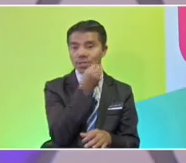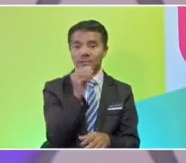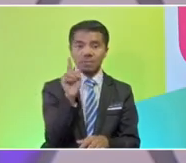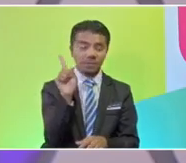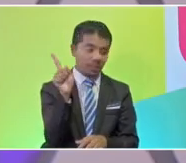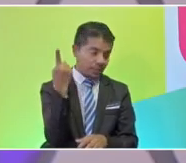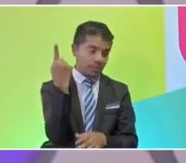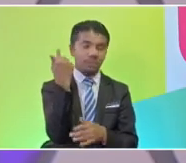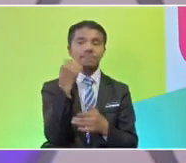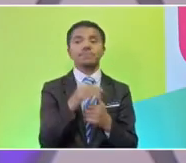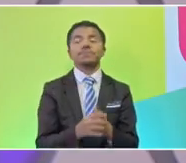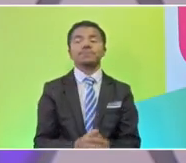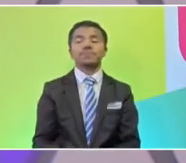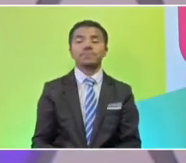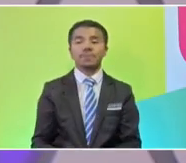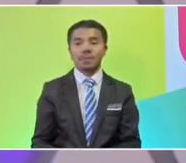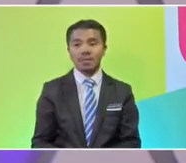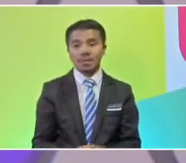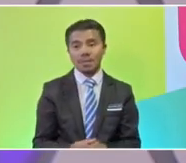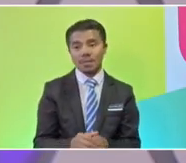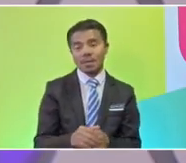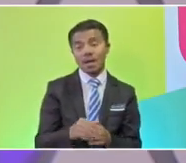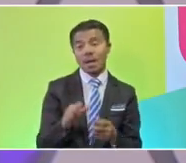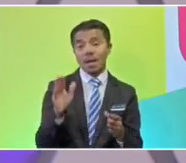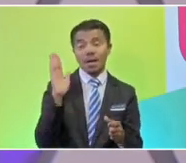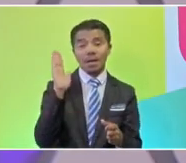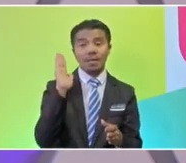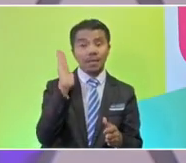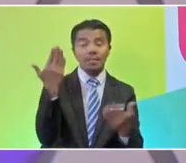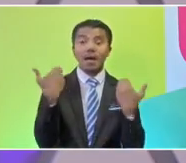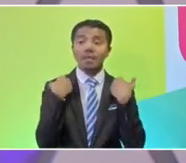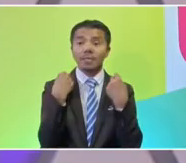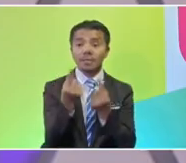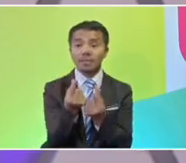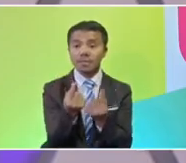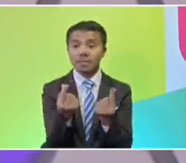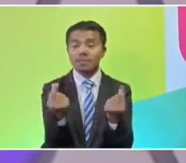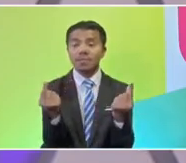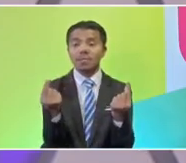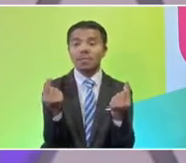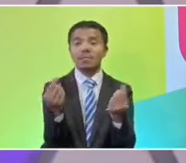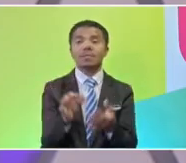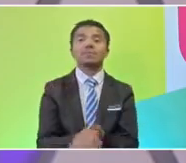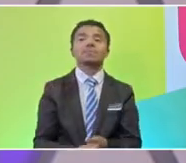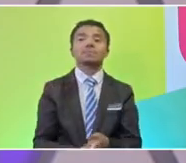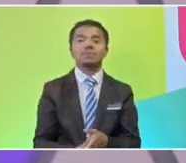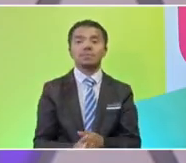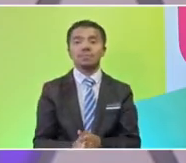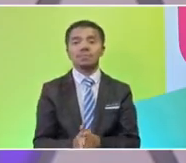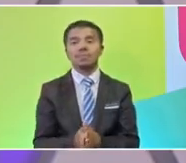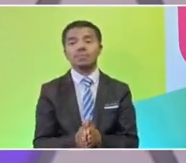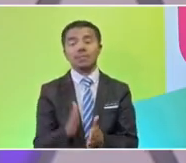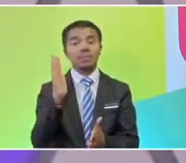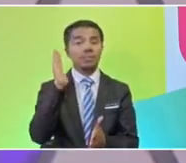ini akan akan ada biji benih biji inilah yang akan jatuh akan membiakkan pokok